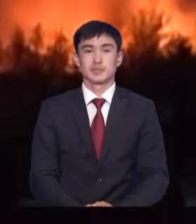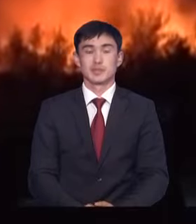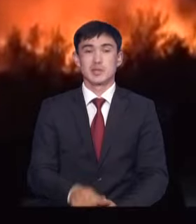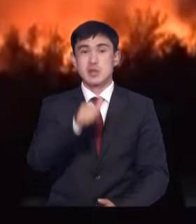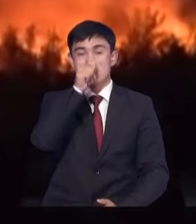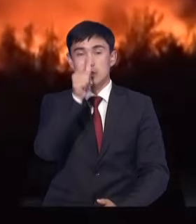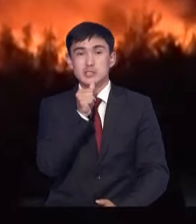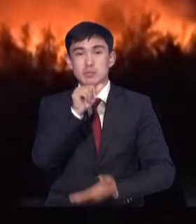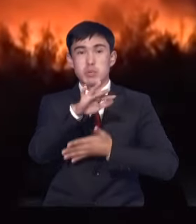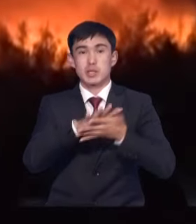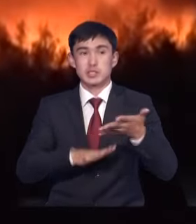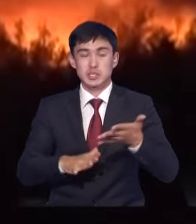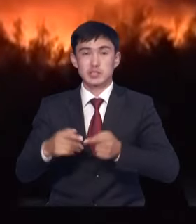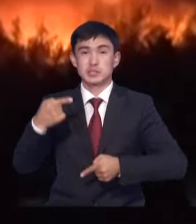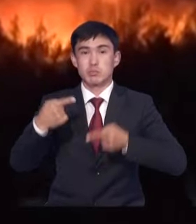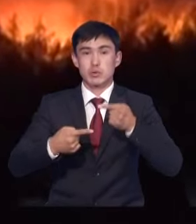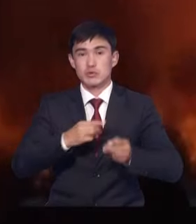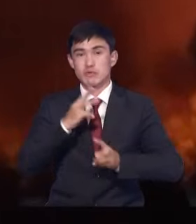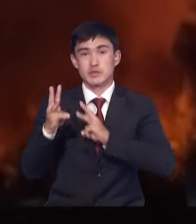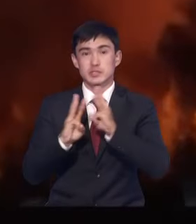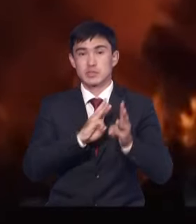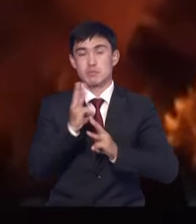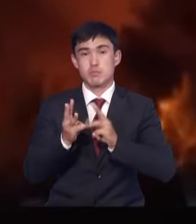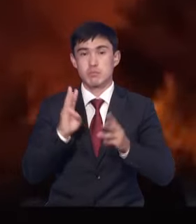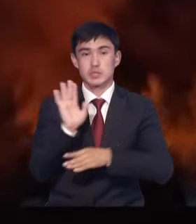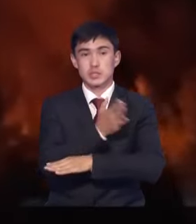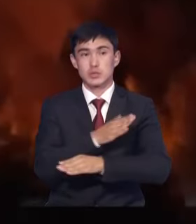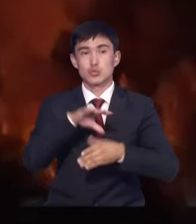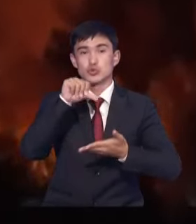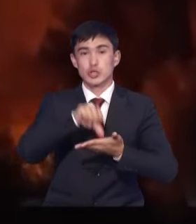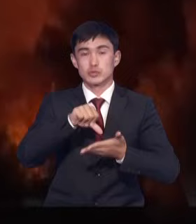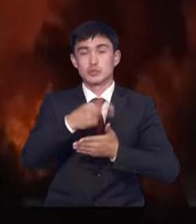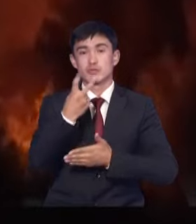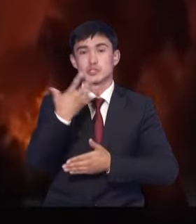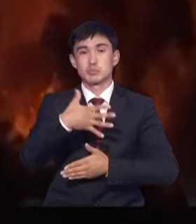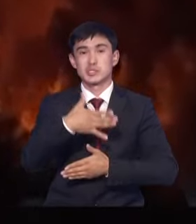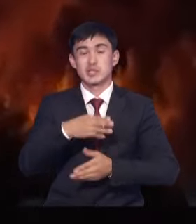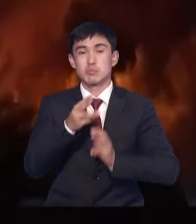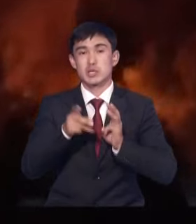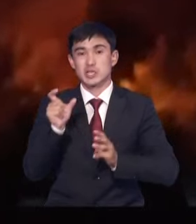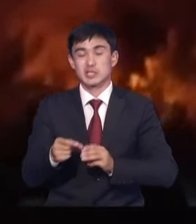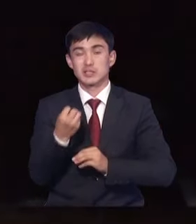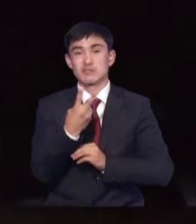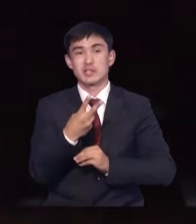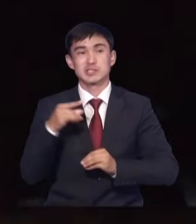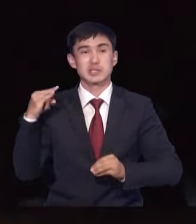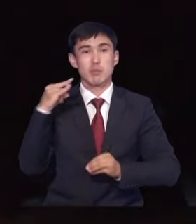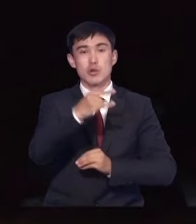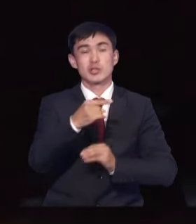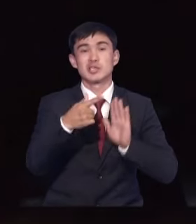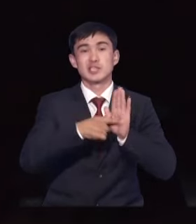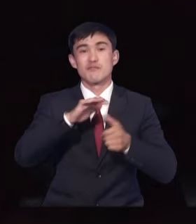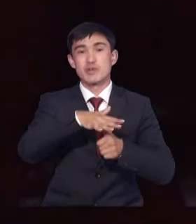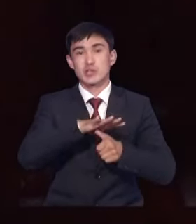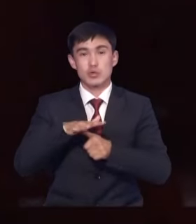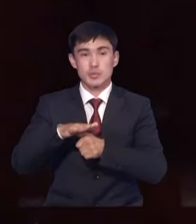Греции продолжается борьба с лесными пожарами, в ликвидации которых участвуют 250 пожарных, 12 самолетов и 7